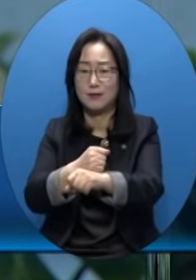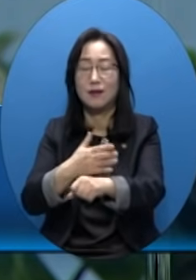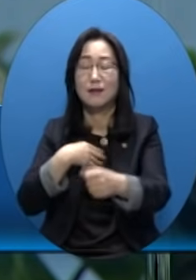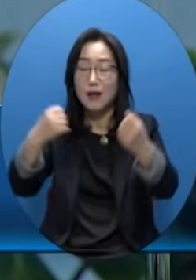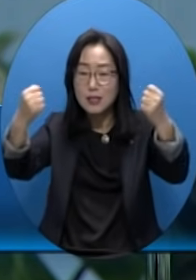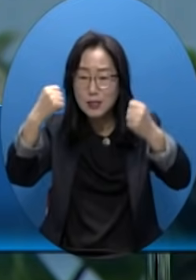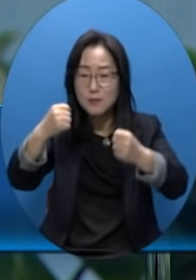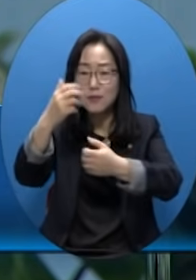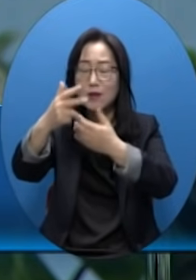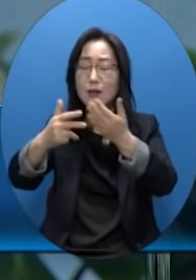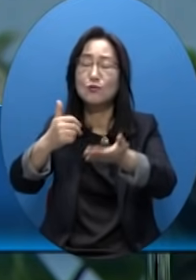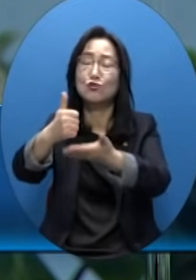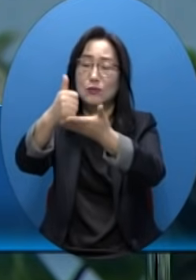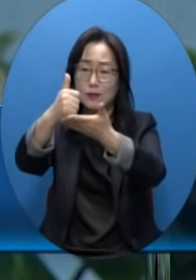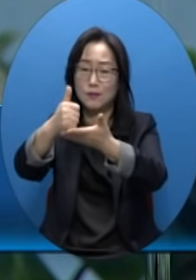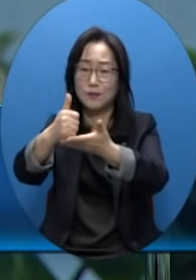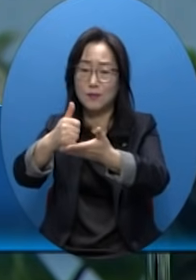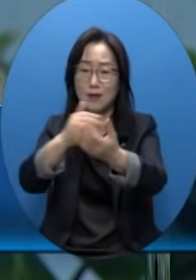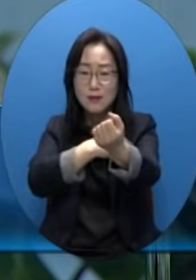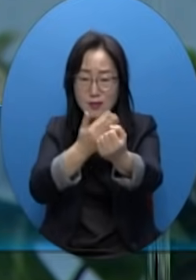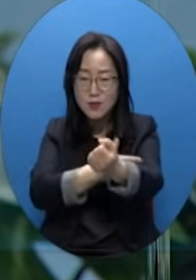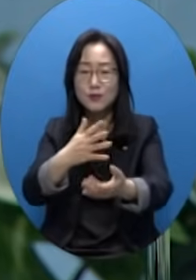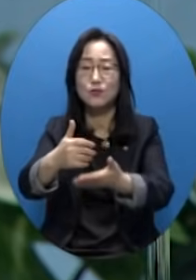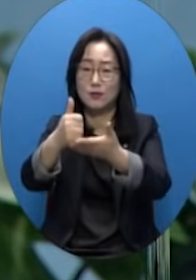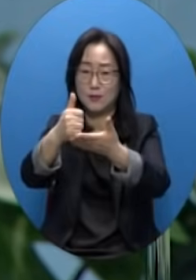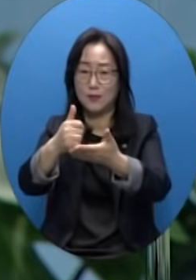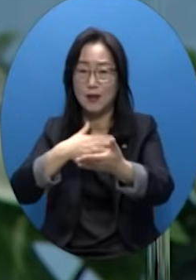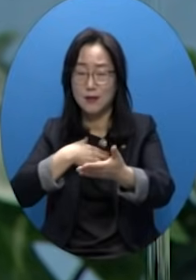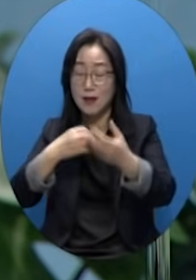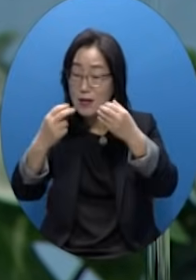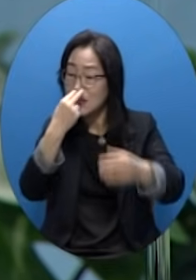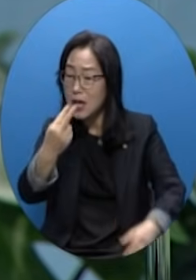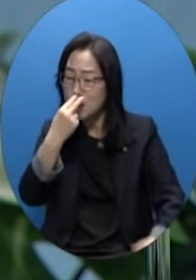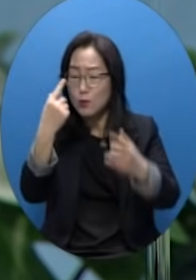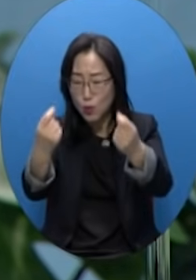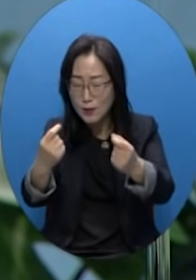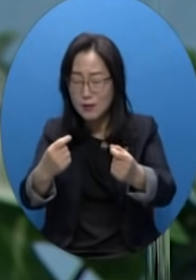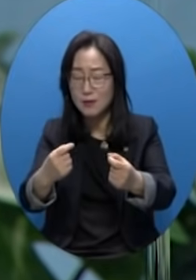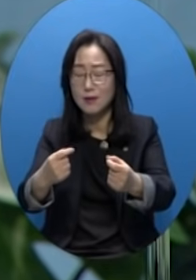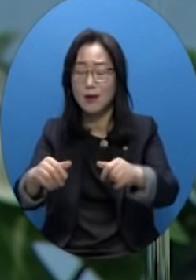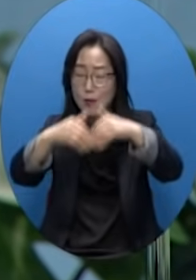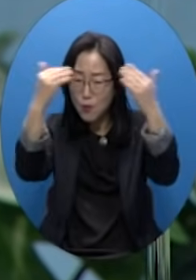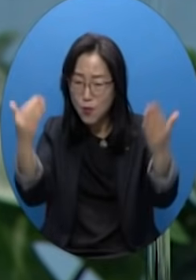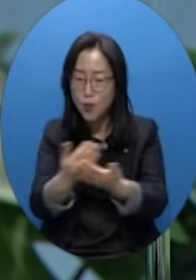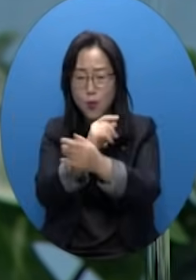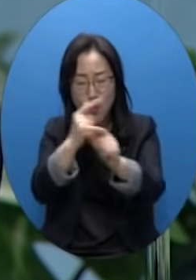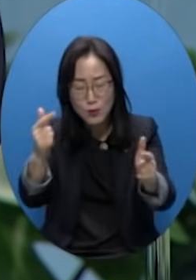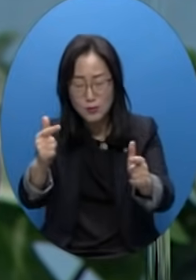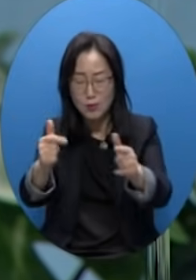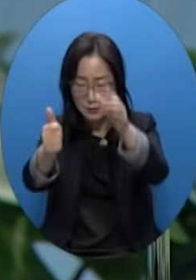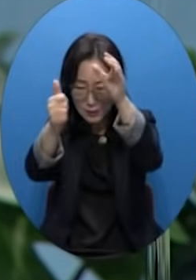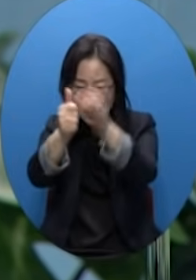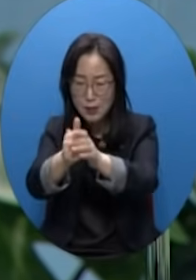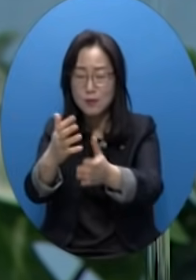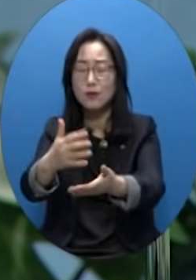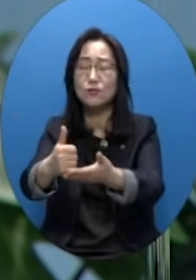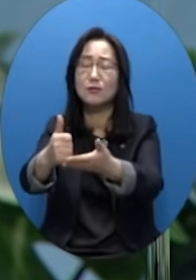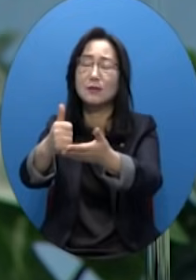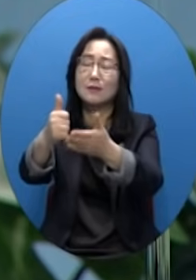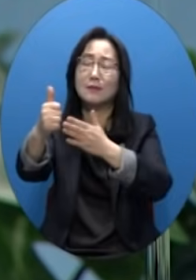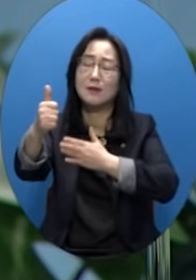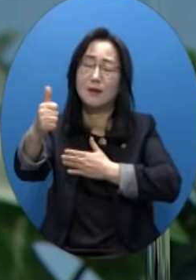나의 힘 의 신 주 님 나의 능력이 신 주 님 나의 생명이신 주님 나의 모두 거짓 외치는 지림 내가